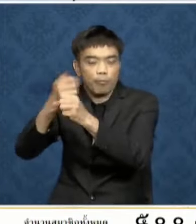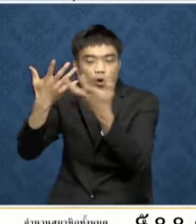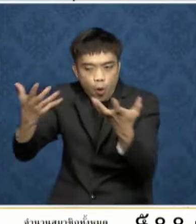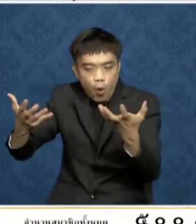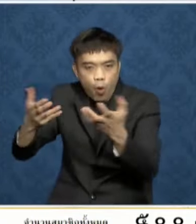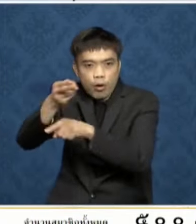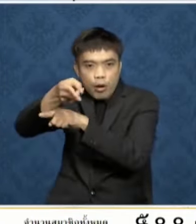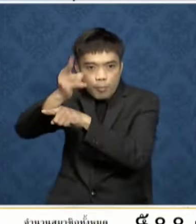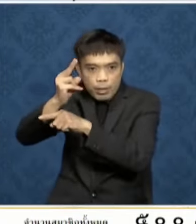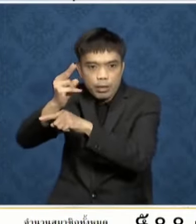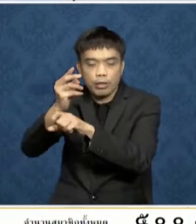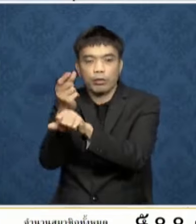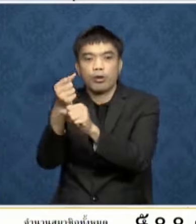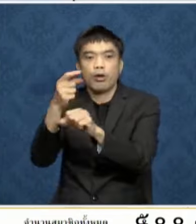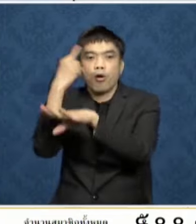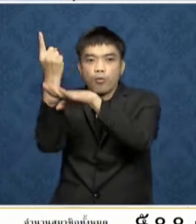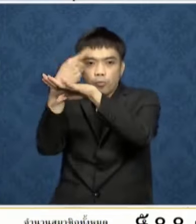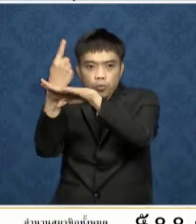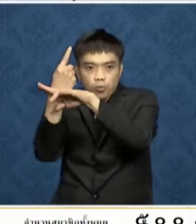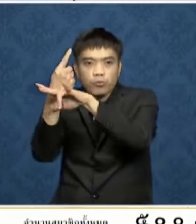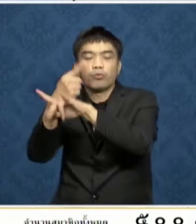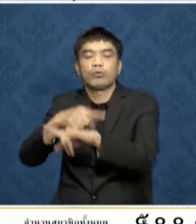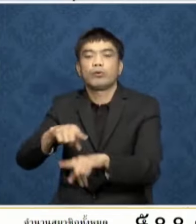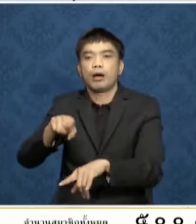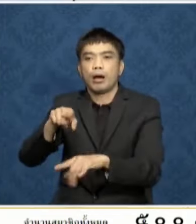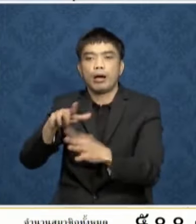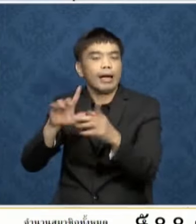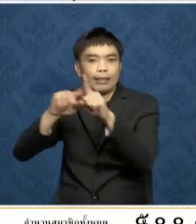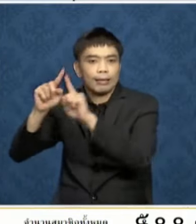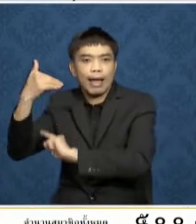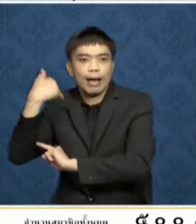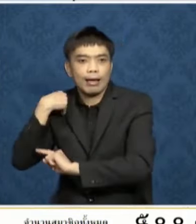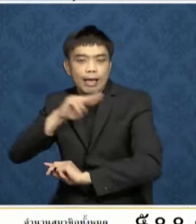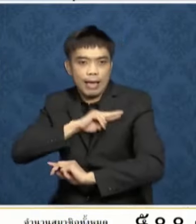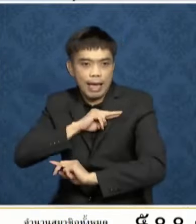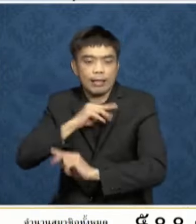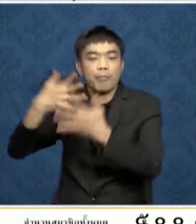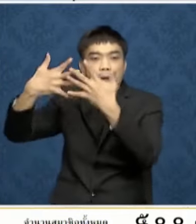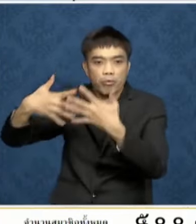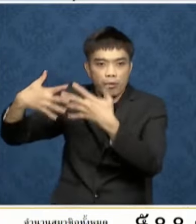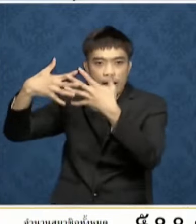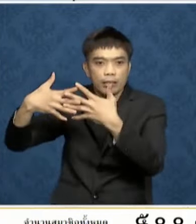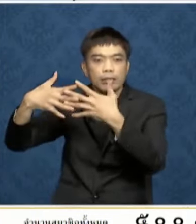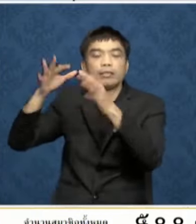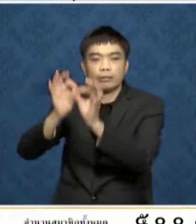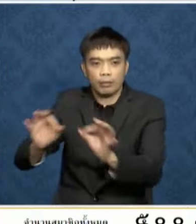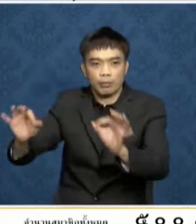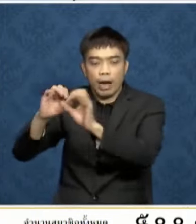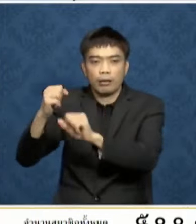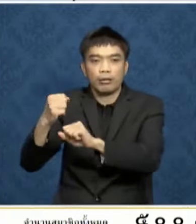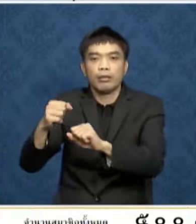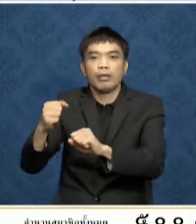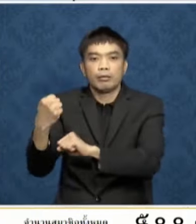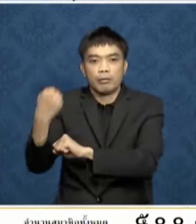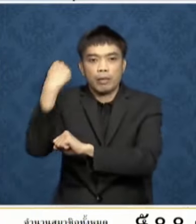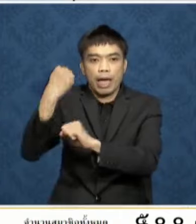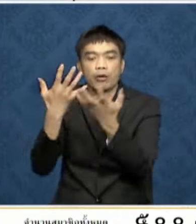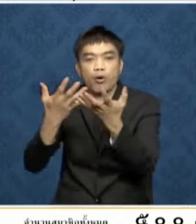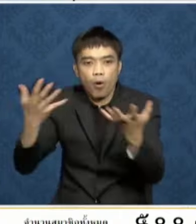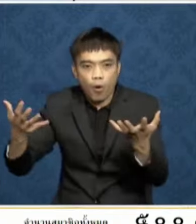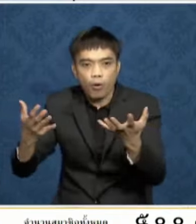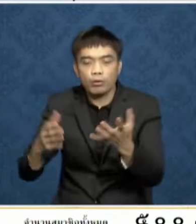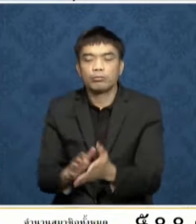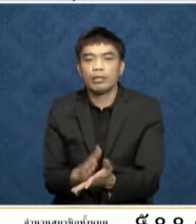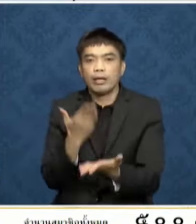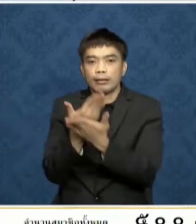ายได้ทำให้สหรัฐphstahnเป็หนึงในชา mathematicsของโก้านอูสหกรรมกตประเทศมาโตลอดงบประมาด้กซื้อแลก